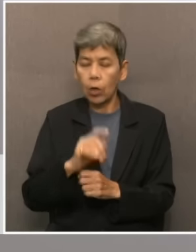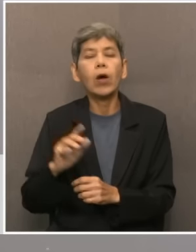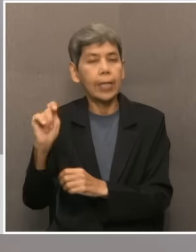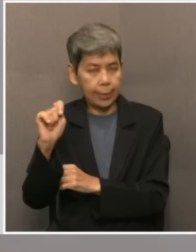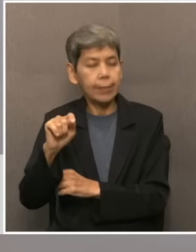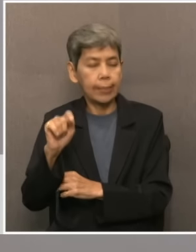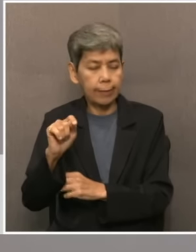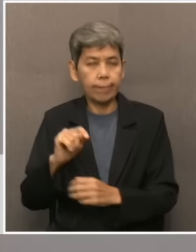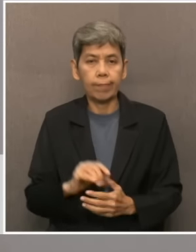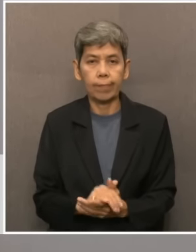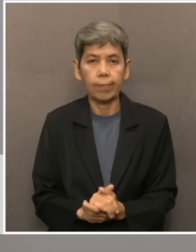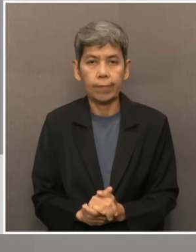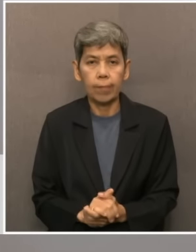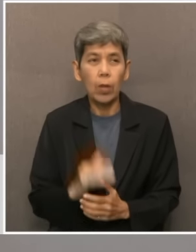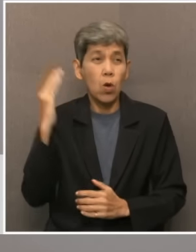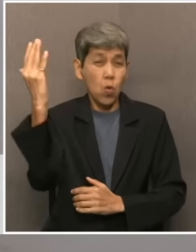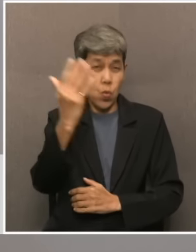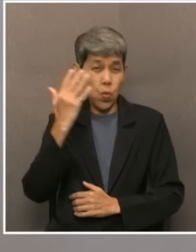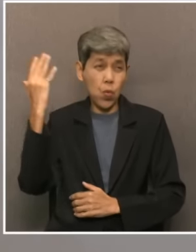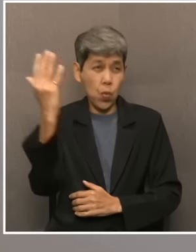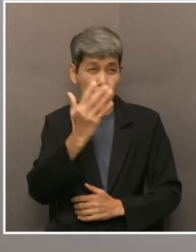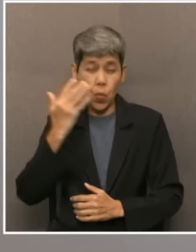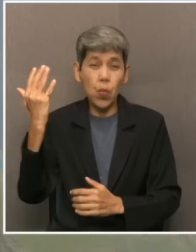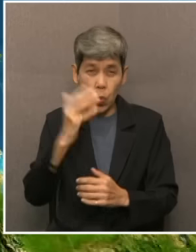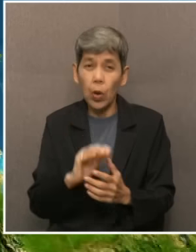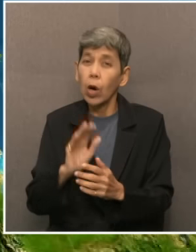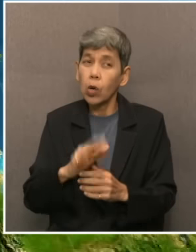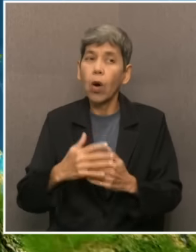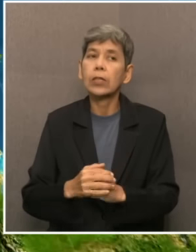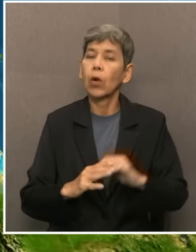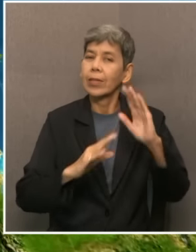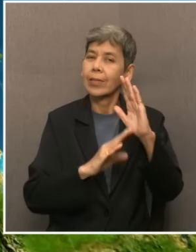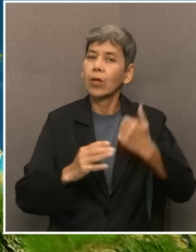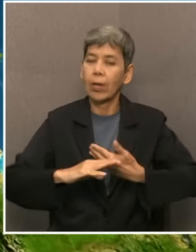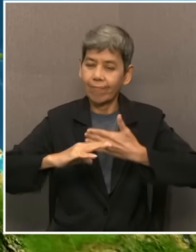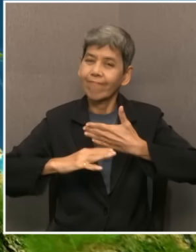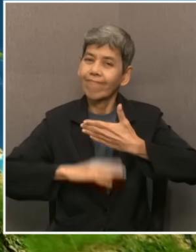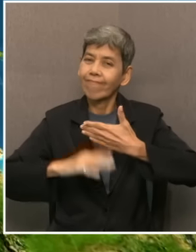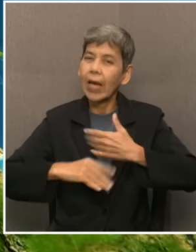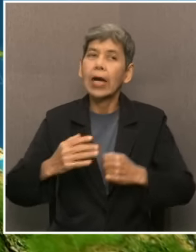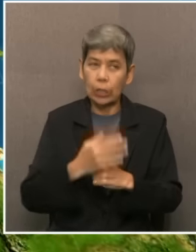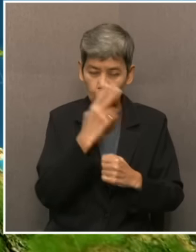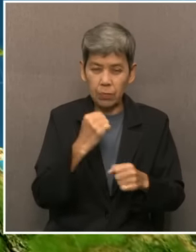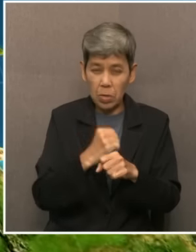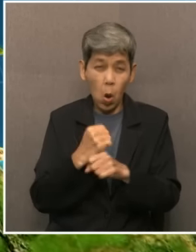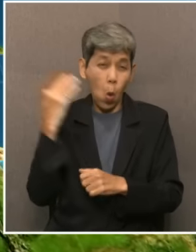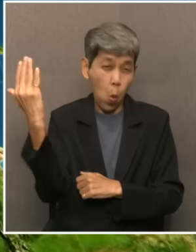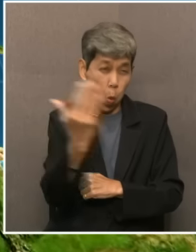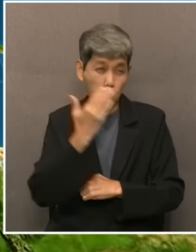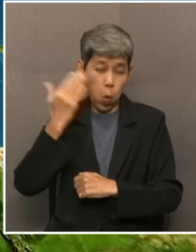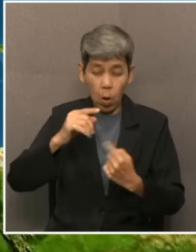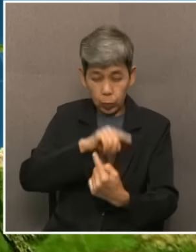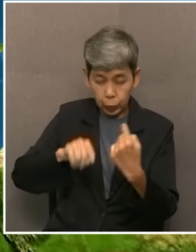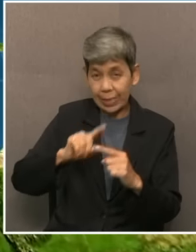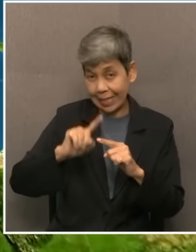ซัสแ่งนี้พายุเบอริวได้พัดทะลมพืนที่ท่างตอนใต้ของรทเทคซัสด้คามแรง Hurricane ระดับ